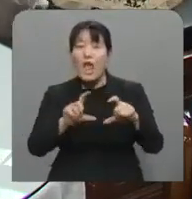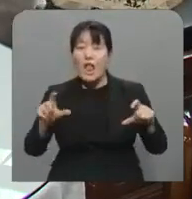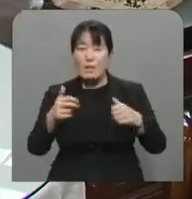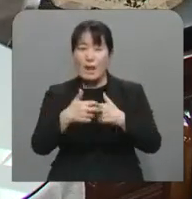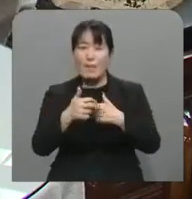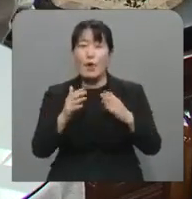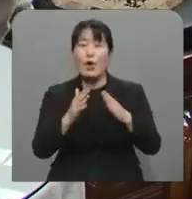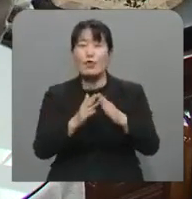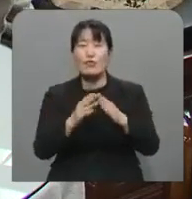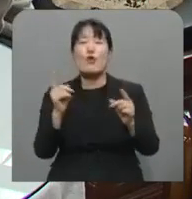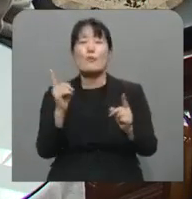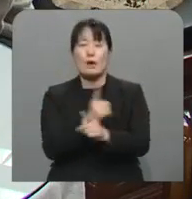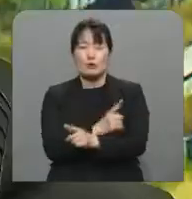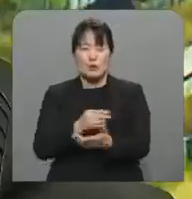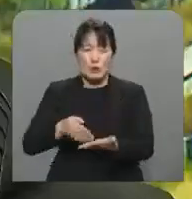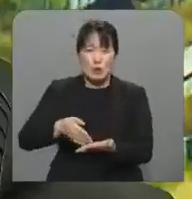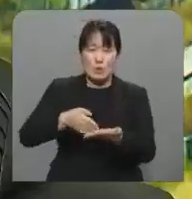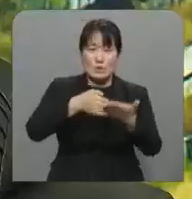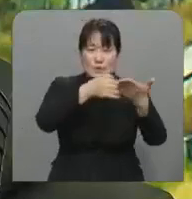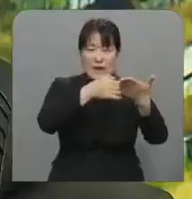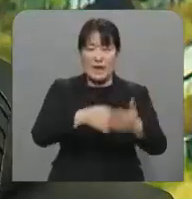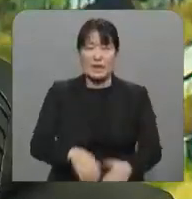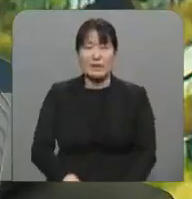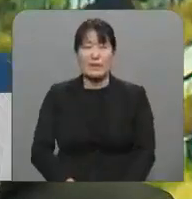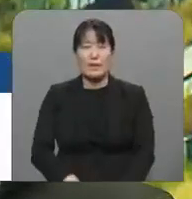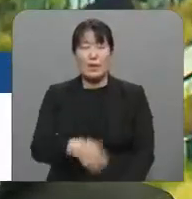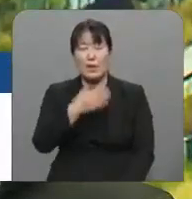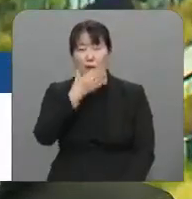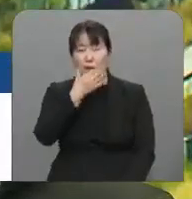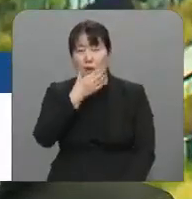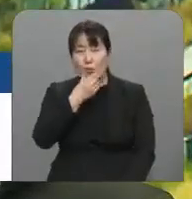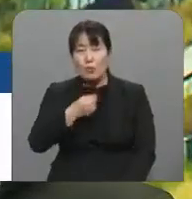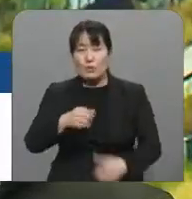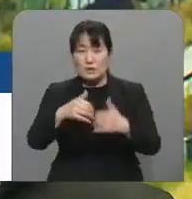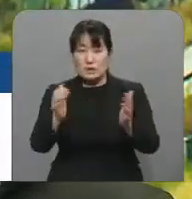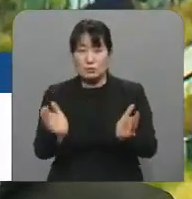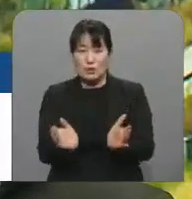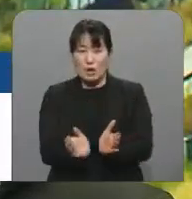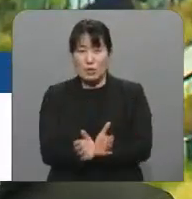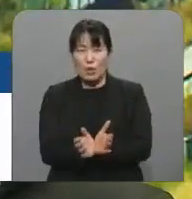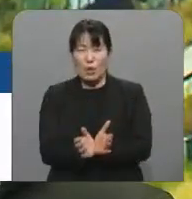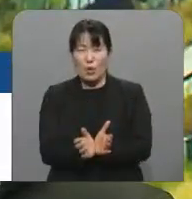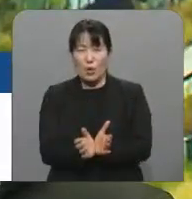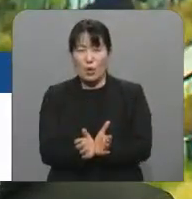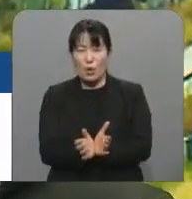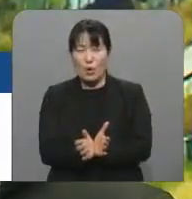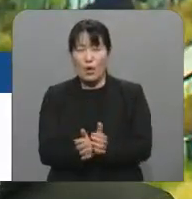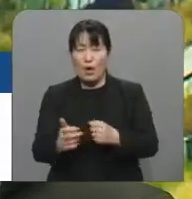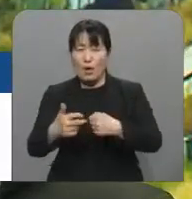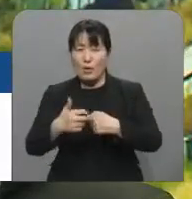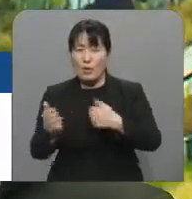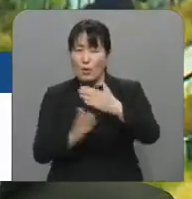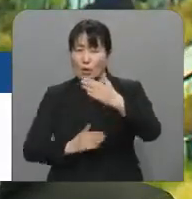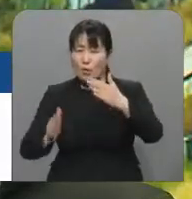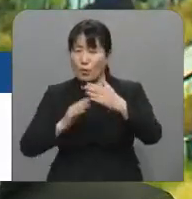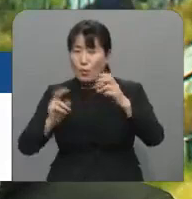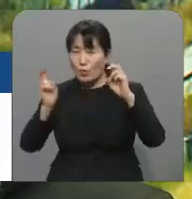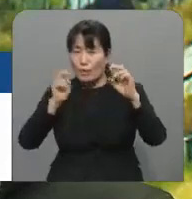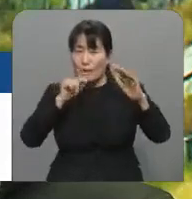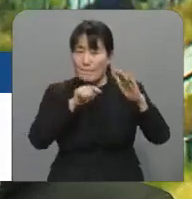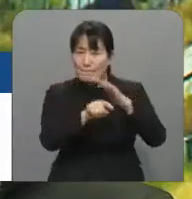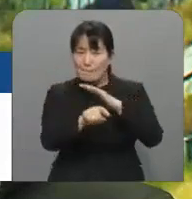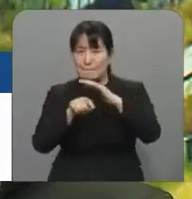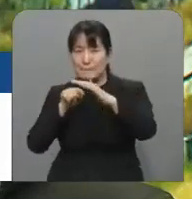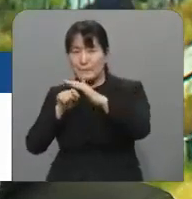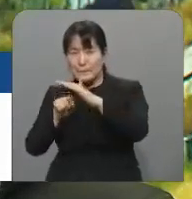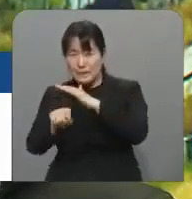제안합니다 뭐 보건복지부 라던가 이제 우리 본 공단 이런들 찾아가서